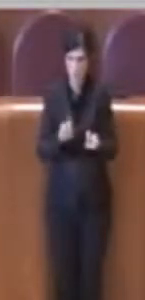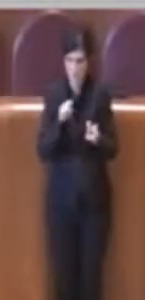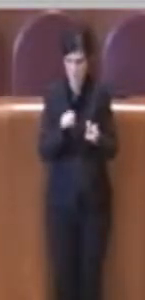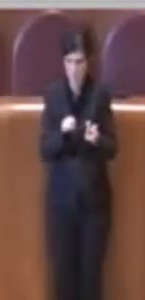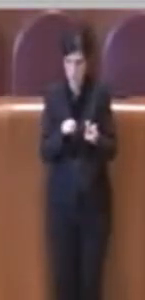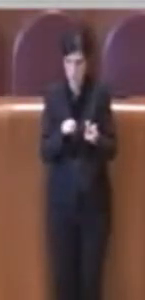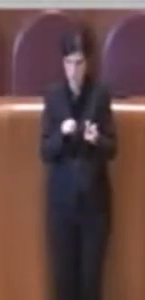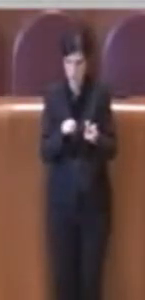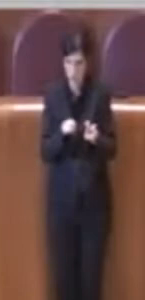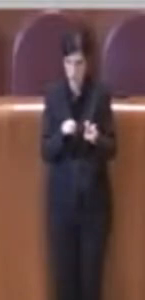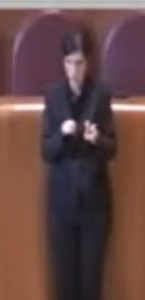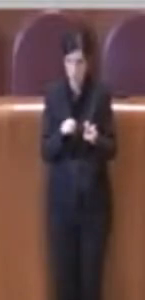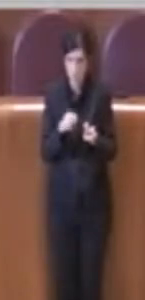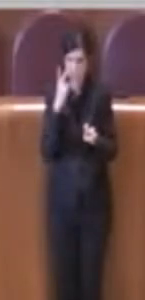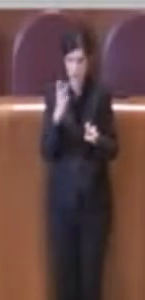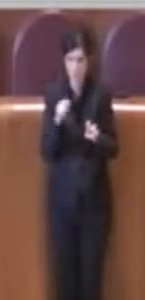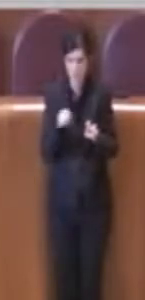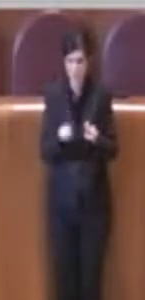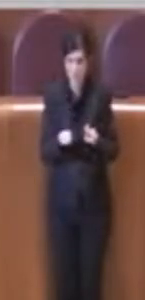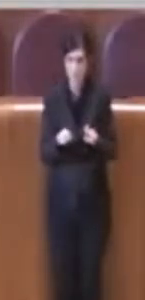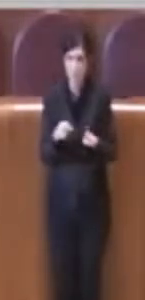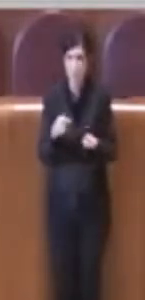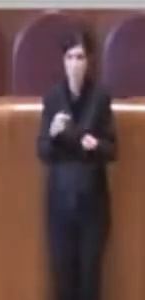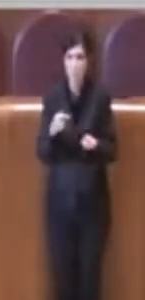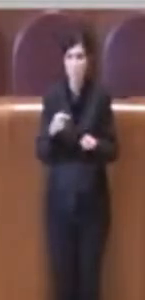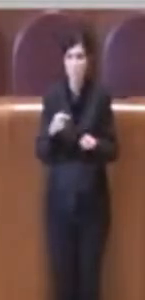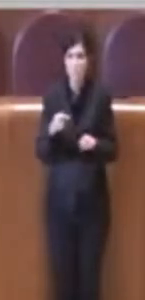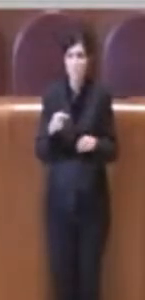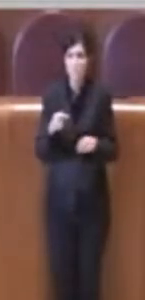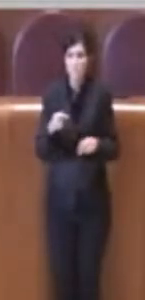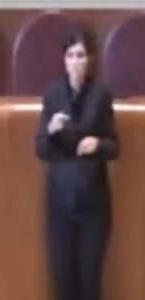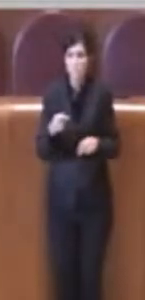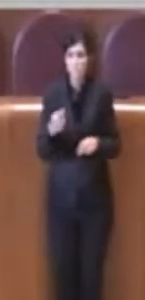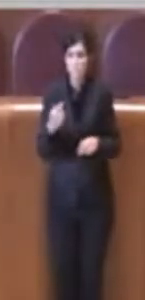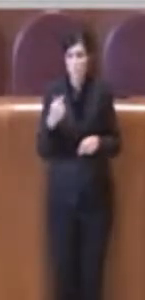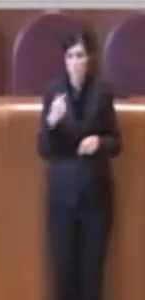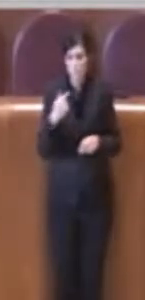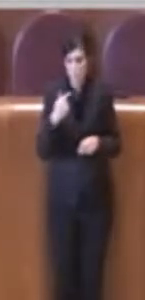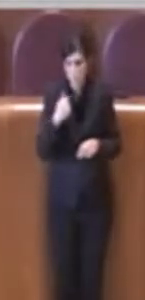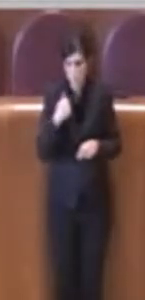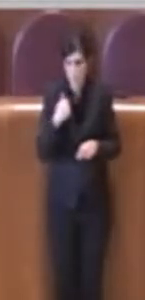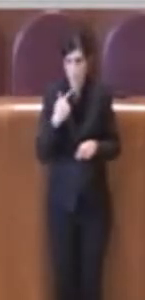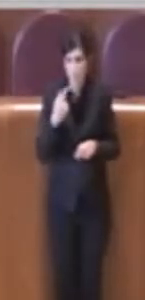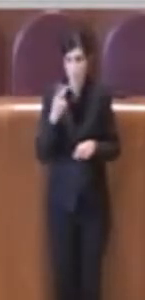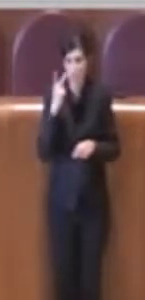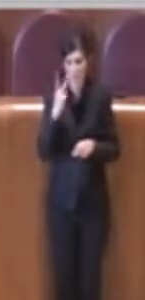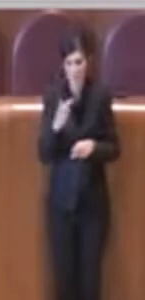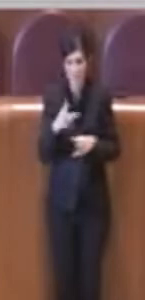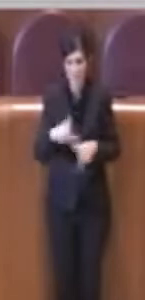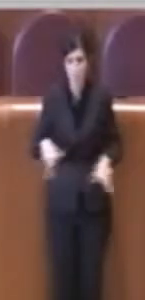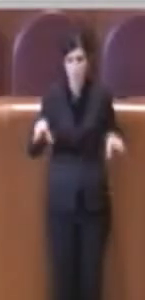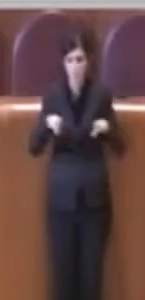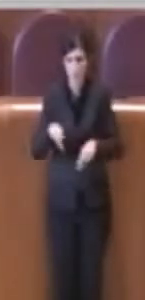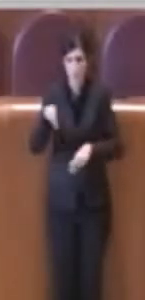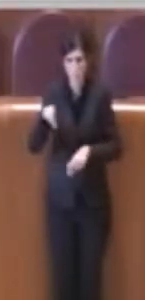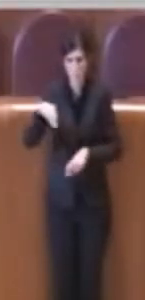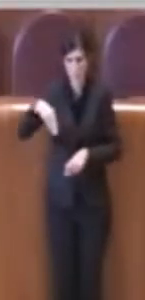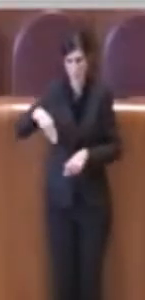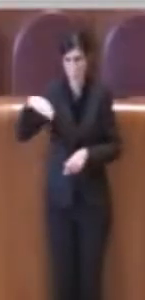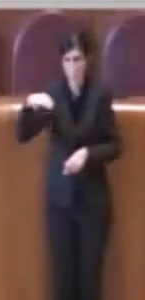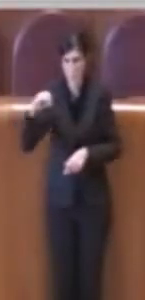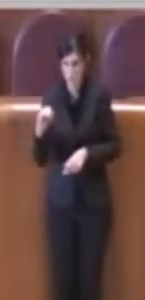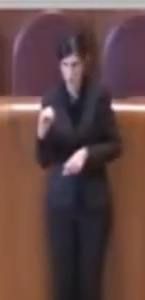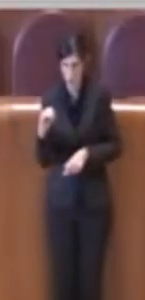prima possibile, stiamo dando impulso in tal senso. La revisione dei PMO, un'iniziativa che